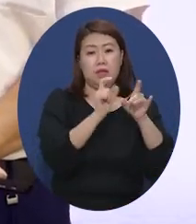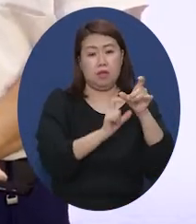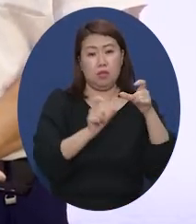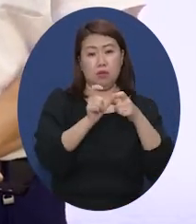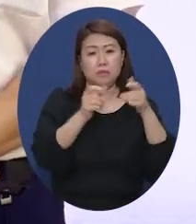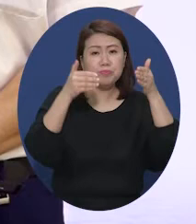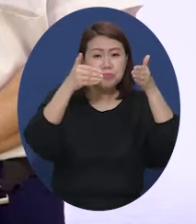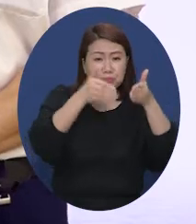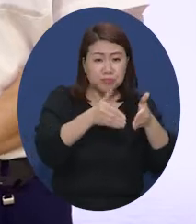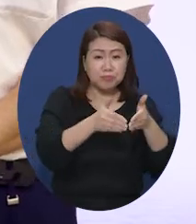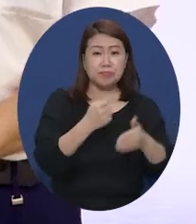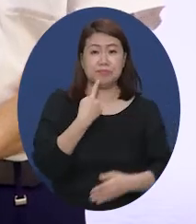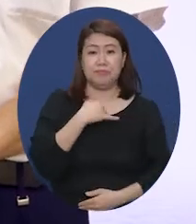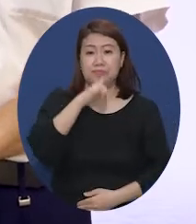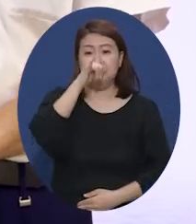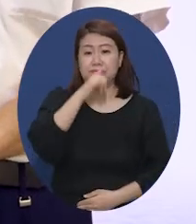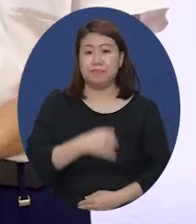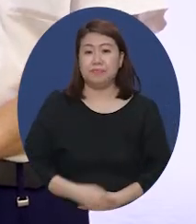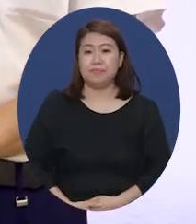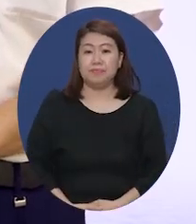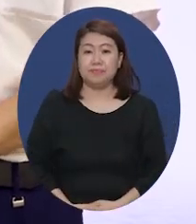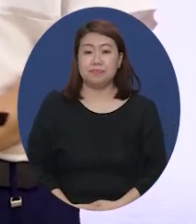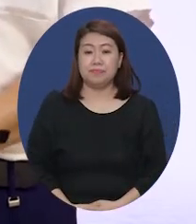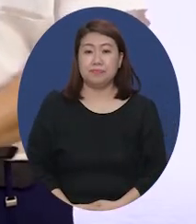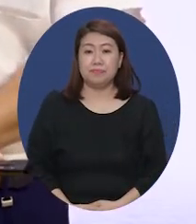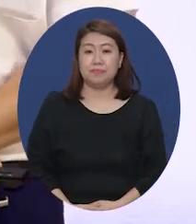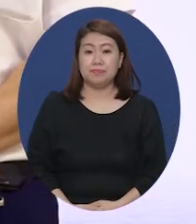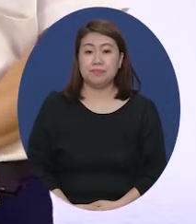개발에 더욱더 방점이 찍힌 그런 상황이었습니다.